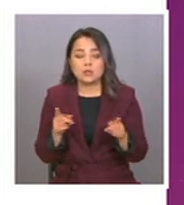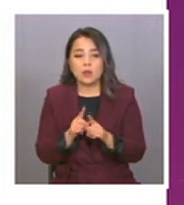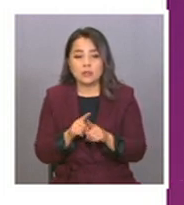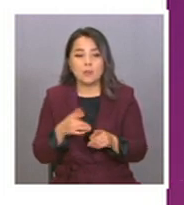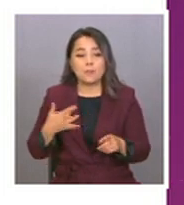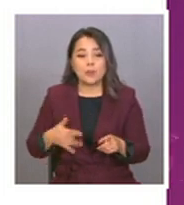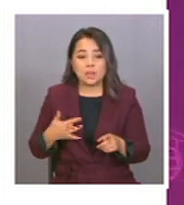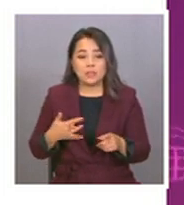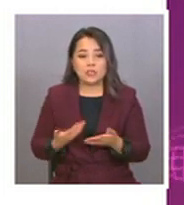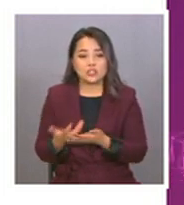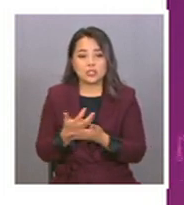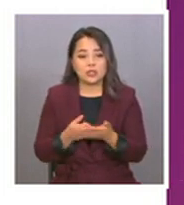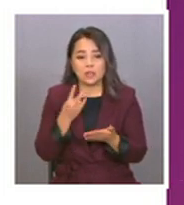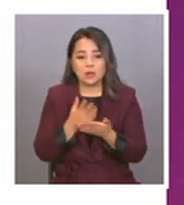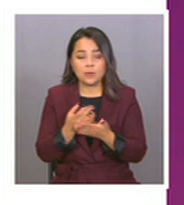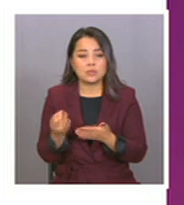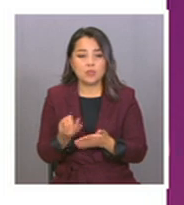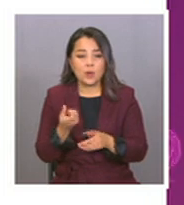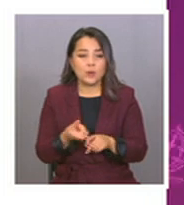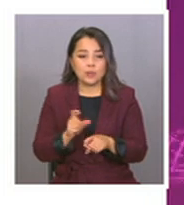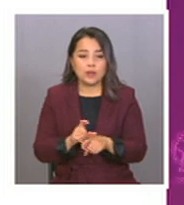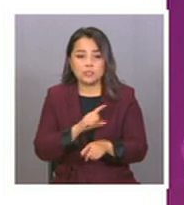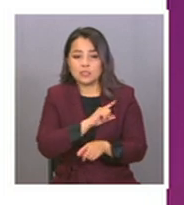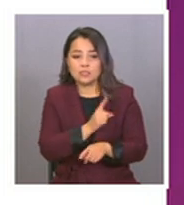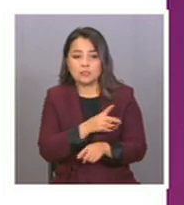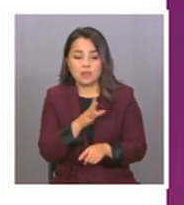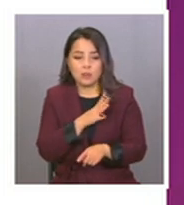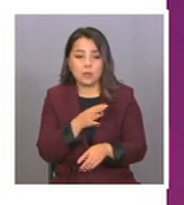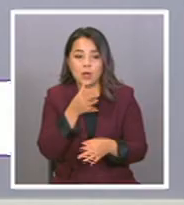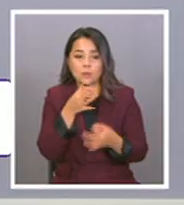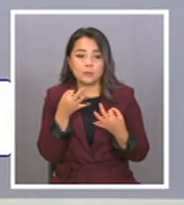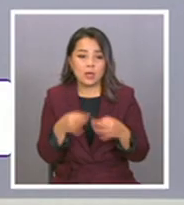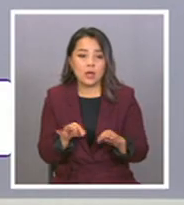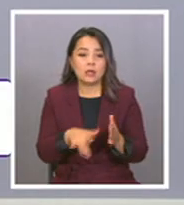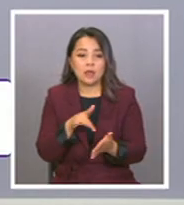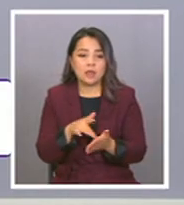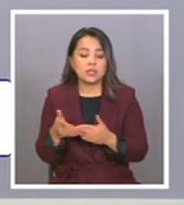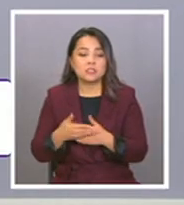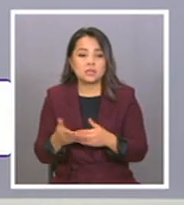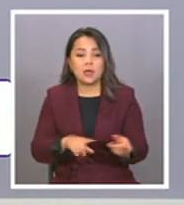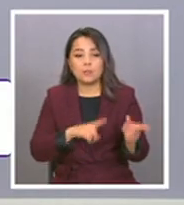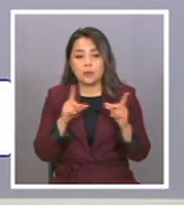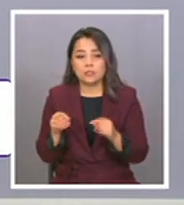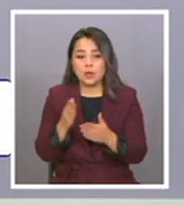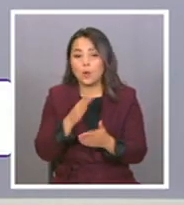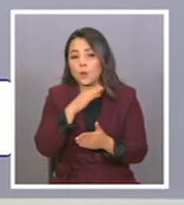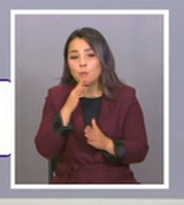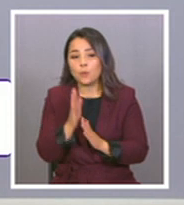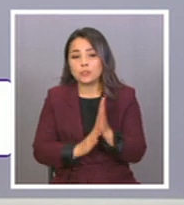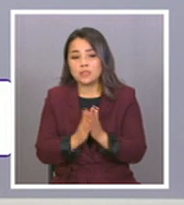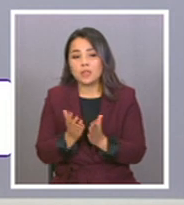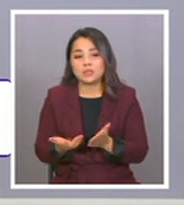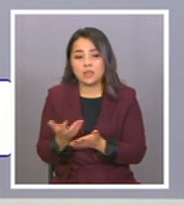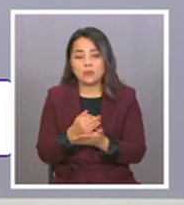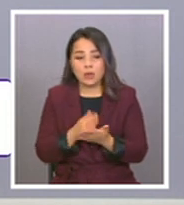минералдардың жинақтамалары қатты қызықтырған. Ол бос уақытында қала сыртына барып, көптеген өсімдіктерді теріп, оның